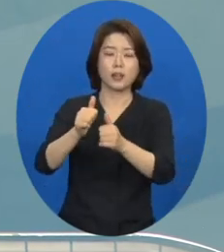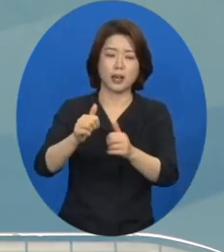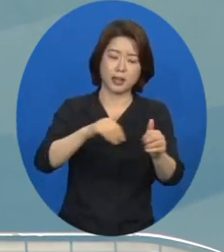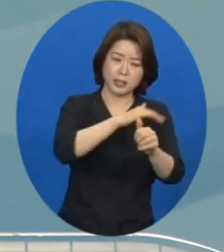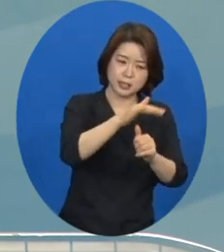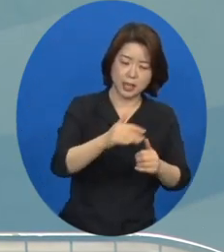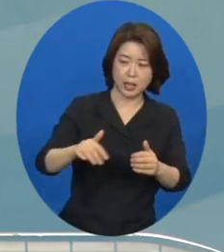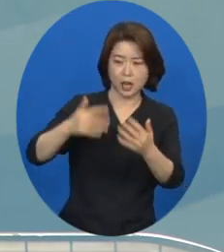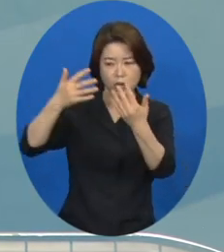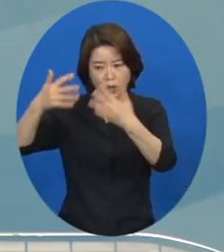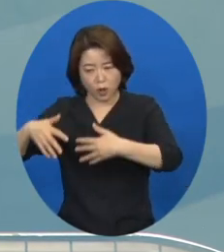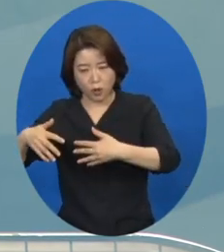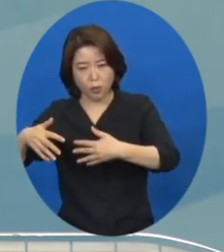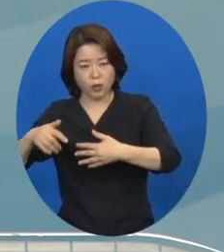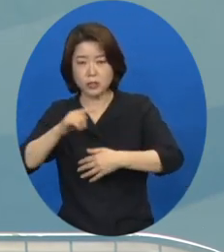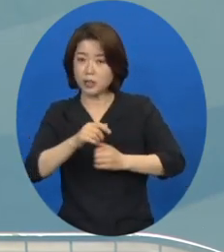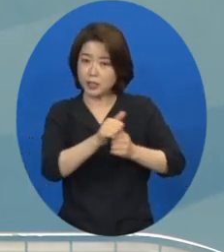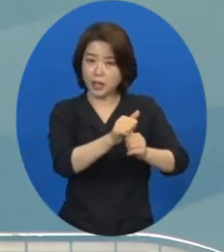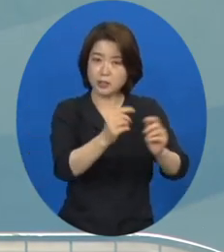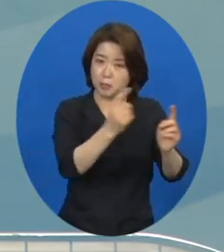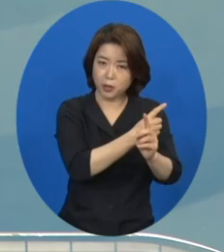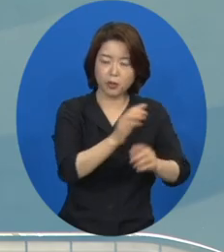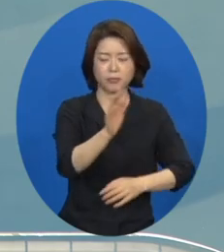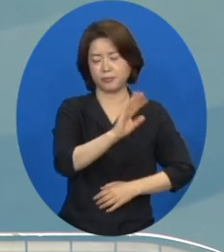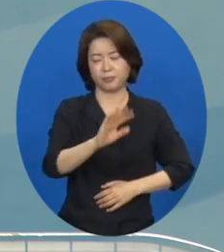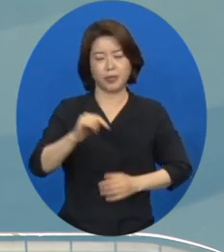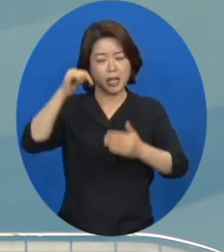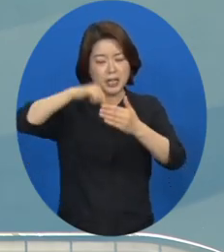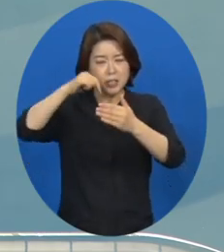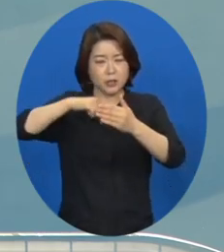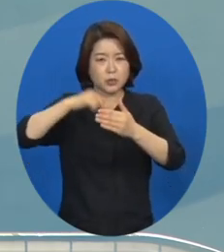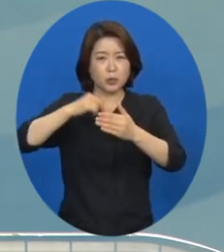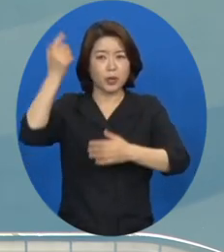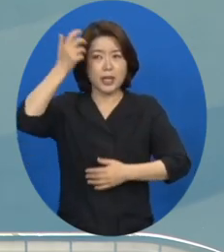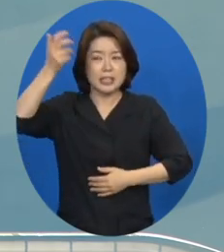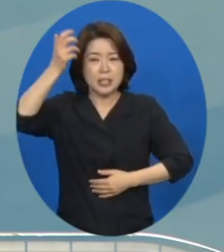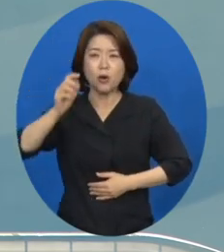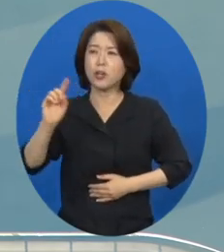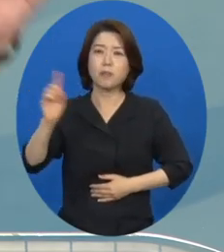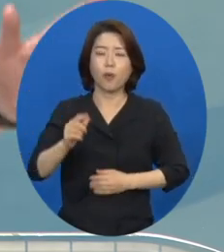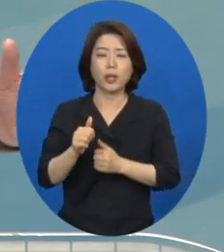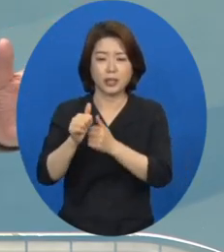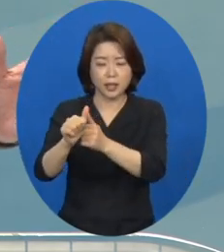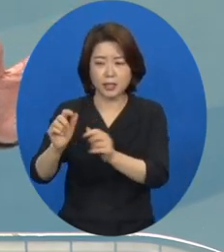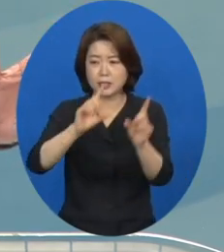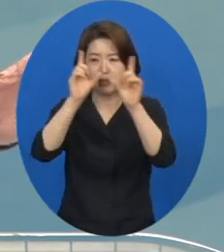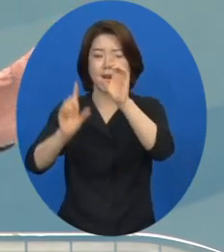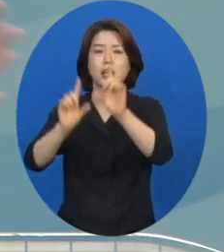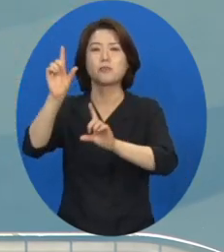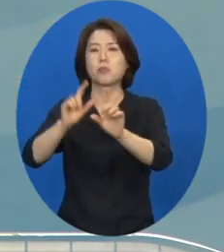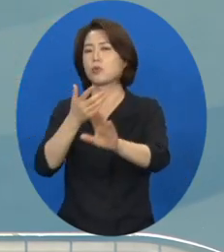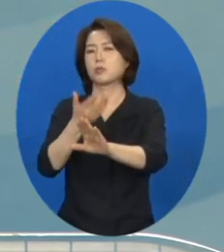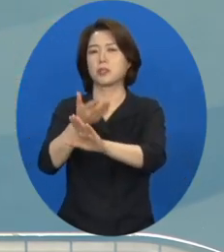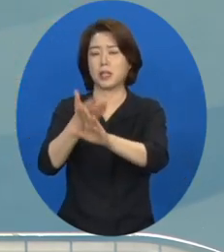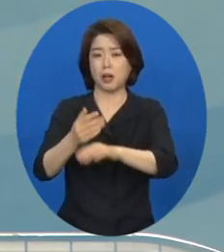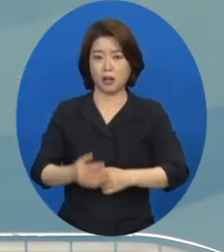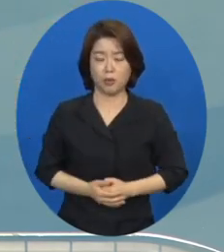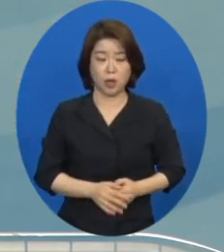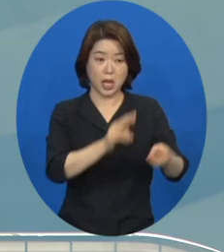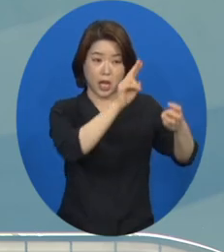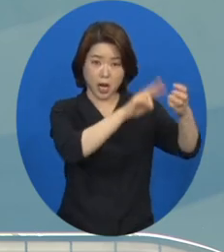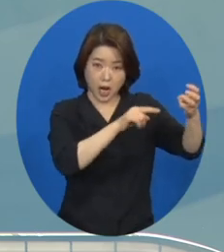환경 아니에요. 그 사람 속에 어떤 영이 있느냐에 따라 사는 게 다른 겁니다.